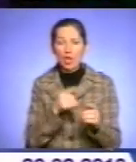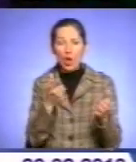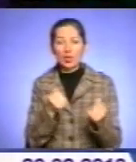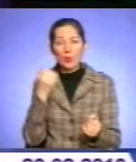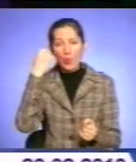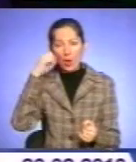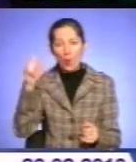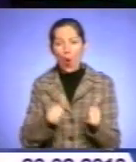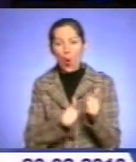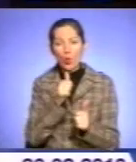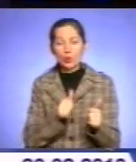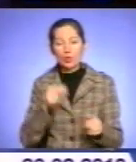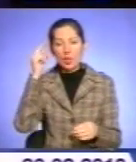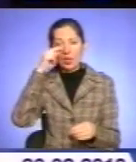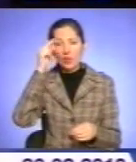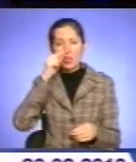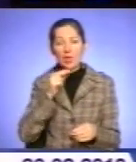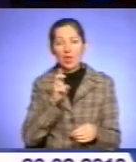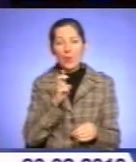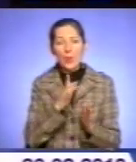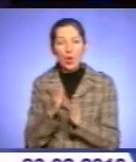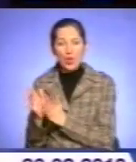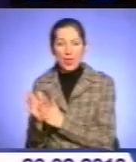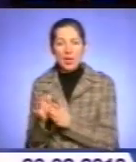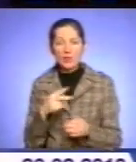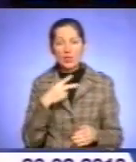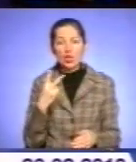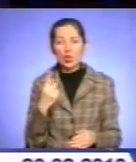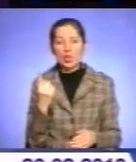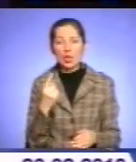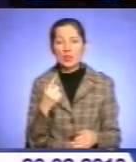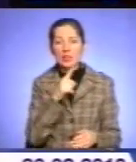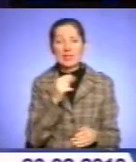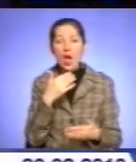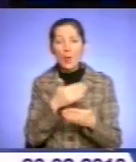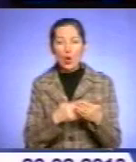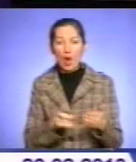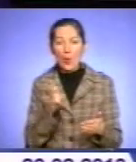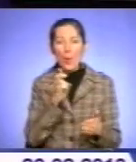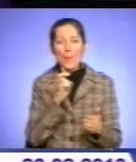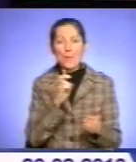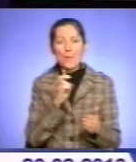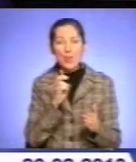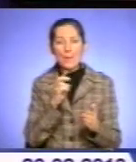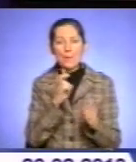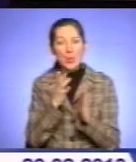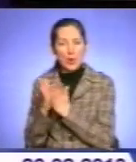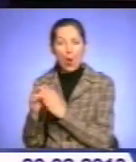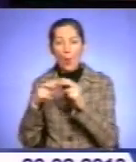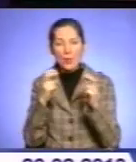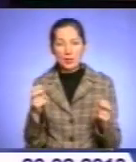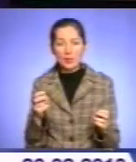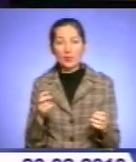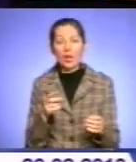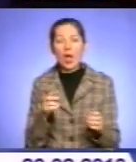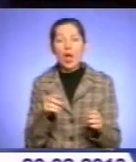конкурсі навчально-інноваційної бібліотеки 2011 за програмою «Бібліоміст». Нещодавно чарівній країні